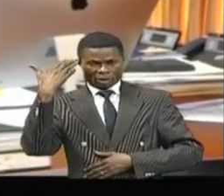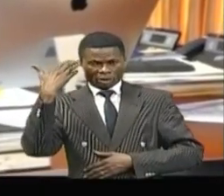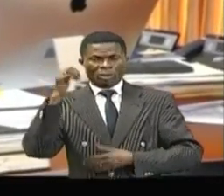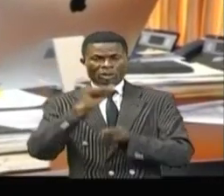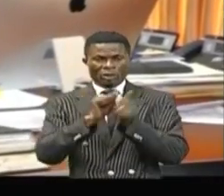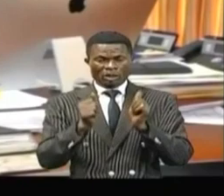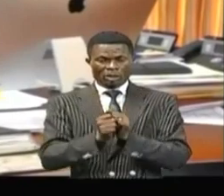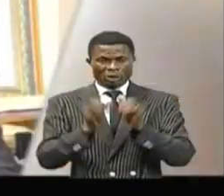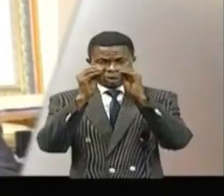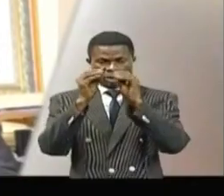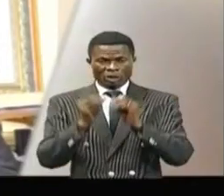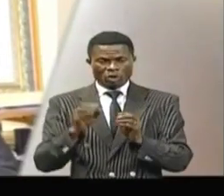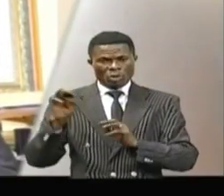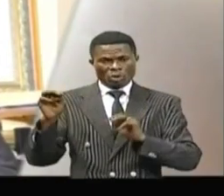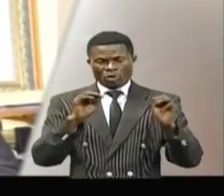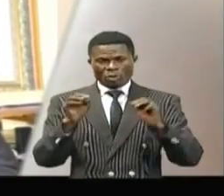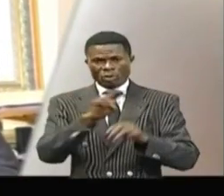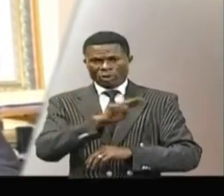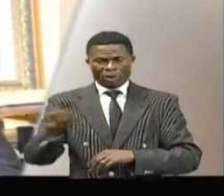situant le cours moyen à